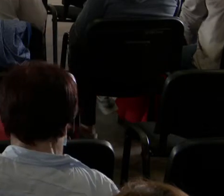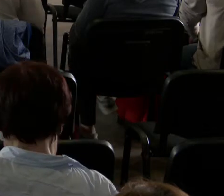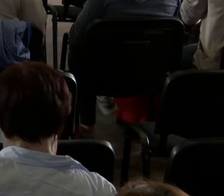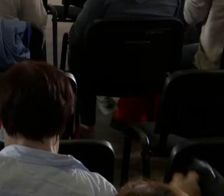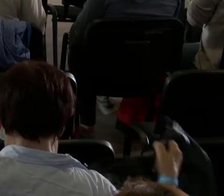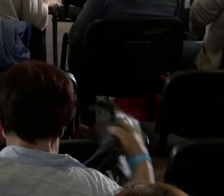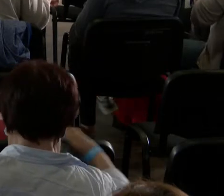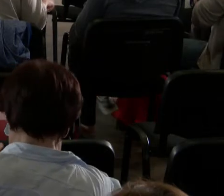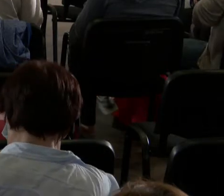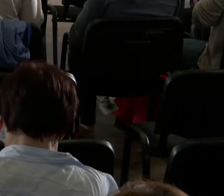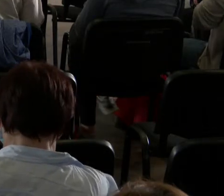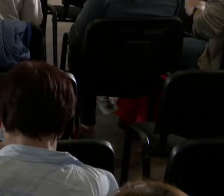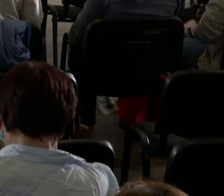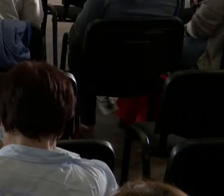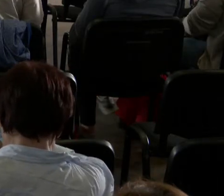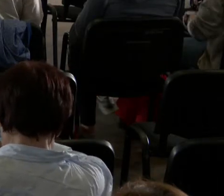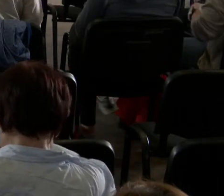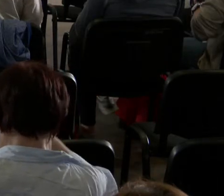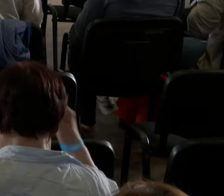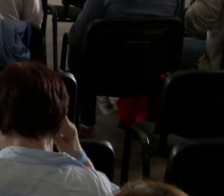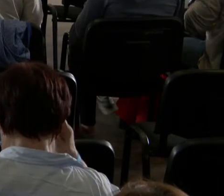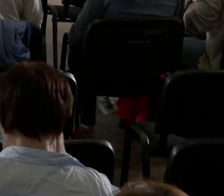cały czas mogłem q&a